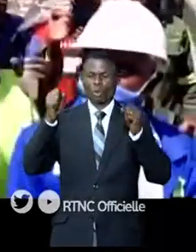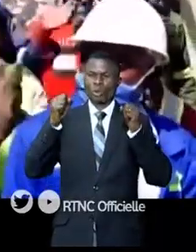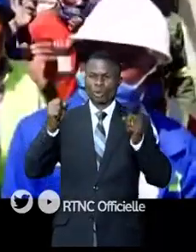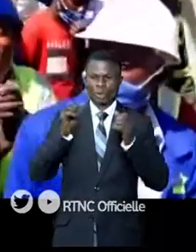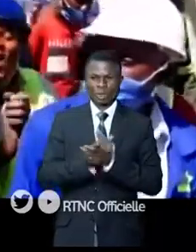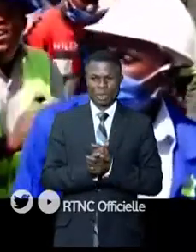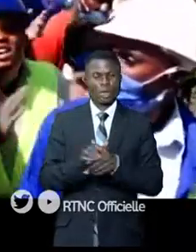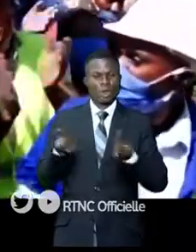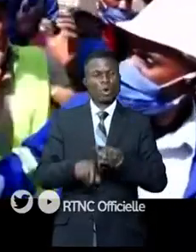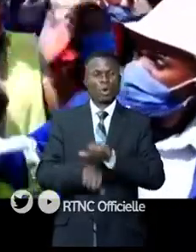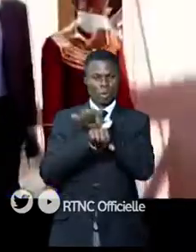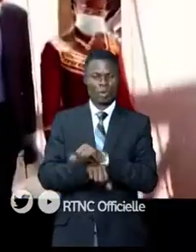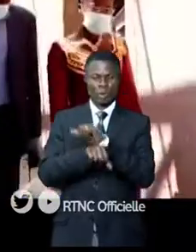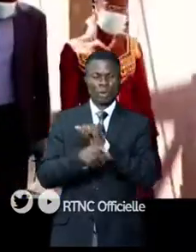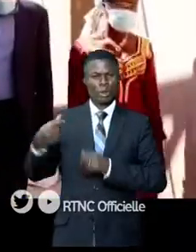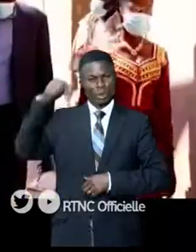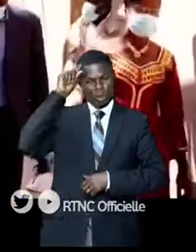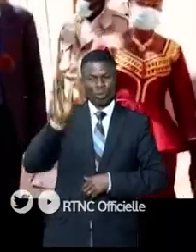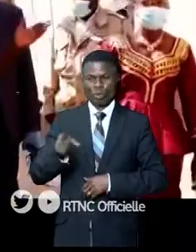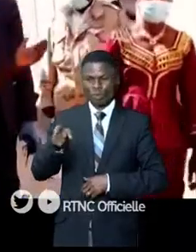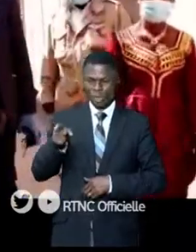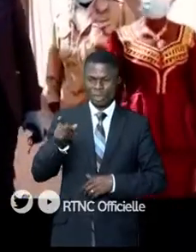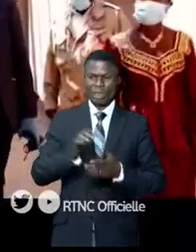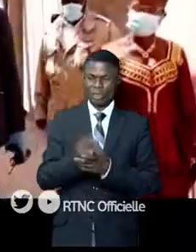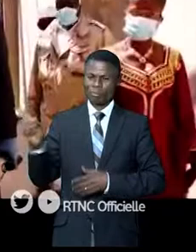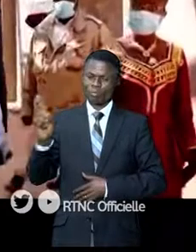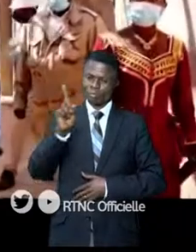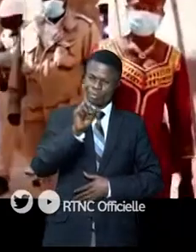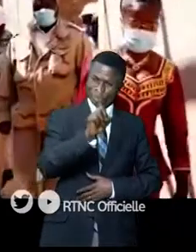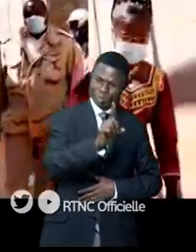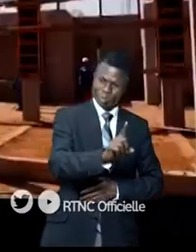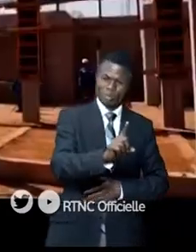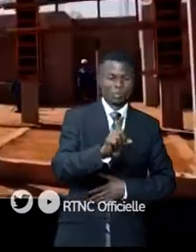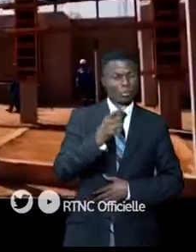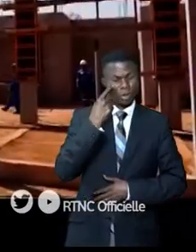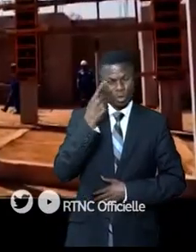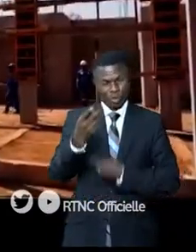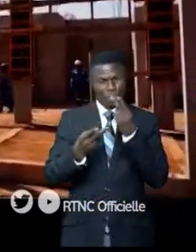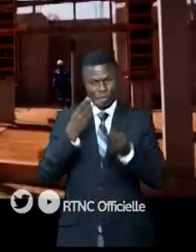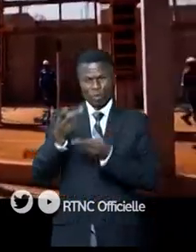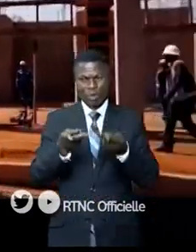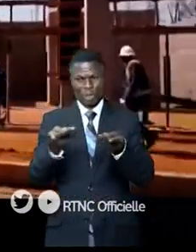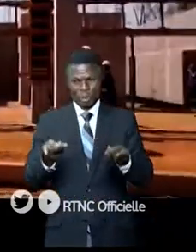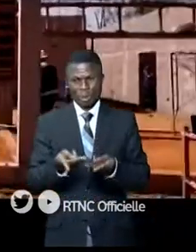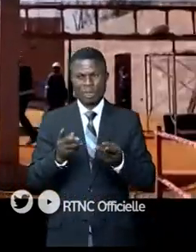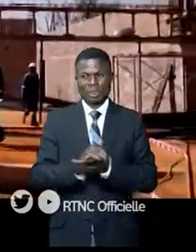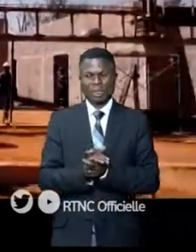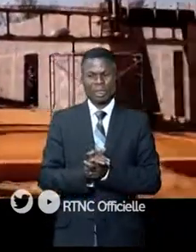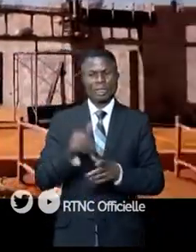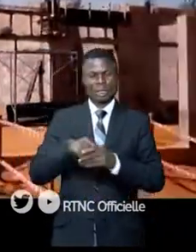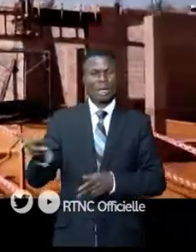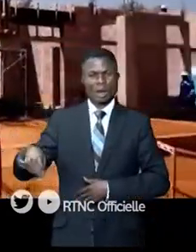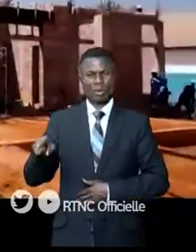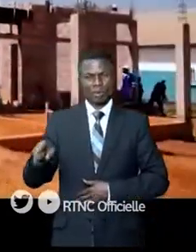Comme dans ses habitudes, le gouverneur Richard Mouyej-Mwangez-Mons ne se prive de faire les suivis des chantiers amorcés dans sa